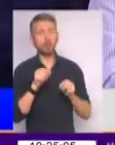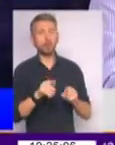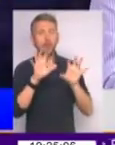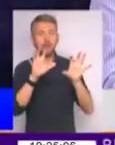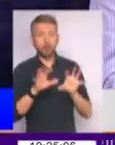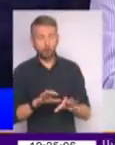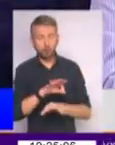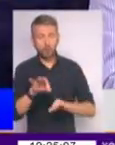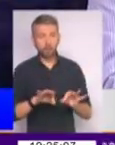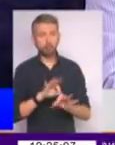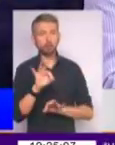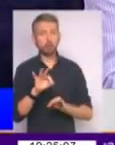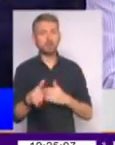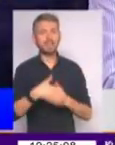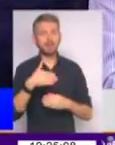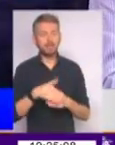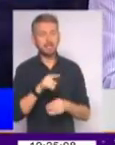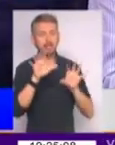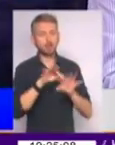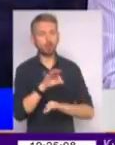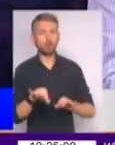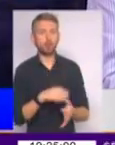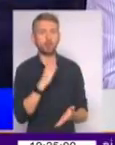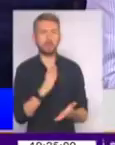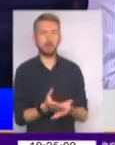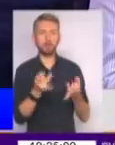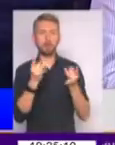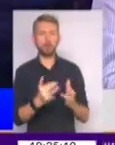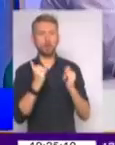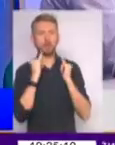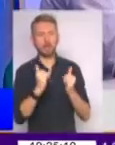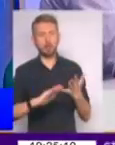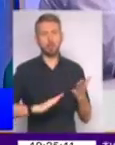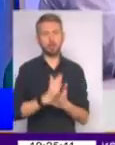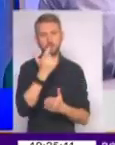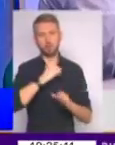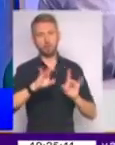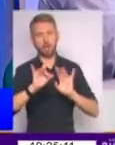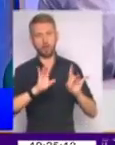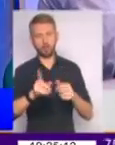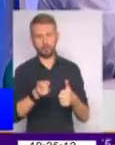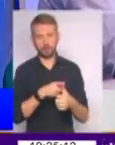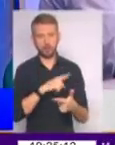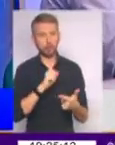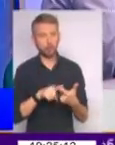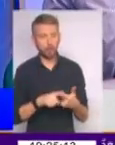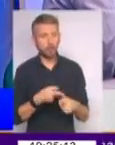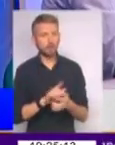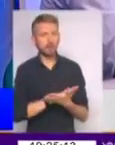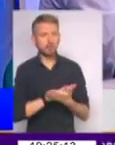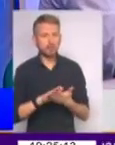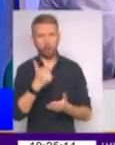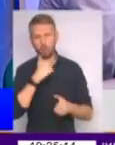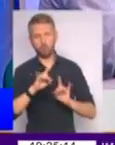щодо санкцій, цей законопроект є просто заради політичного піару, раз. Друге, це виключно популістичний